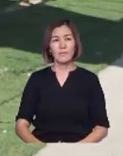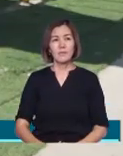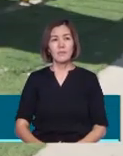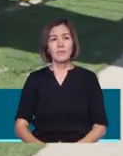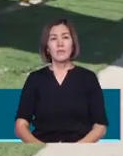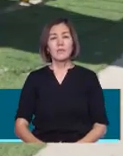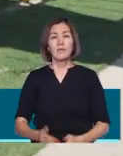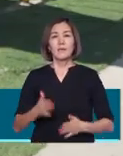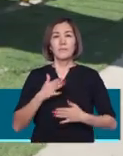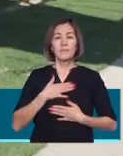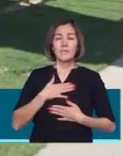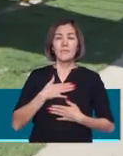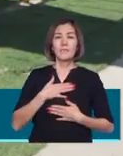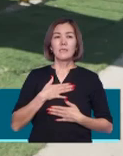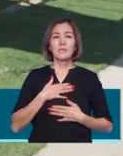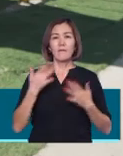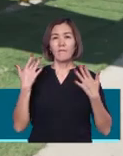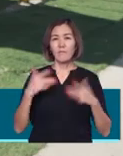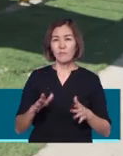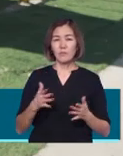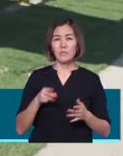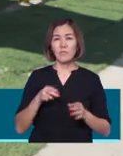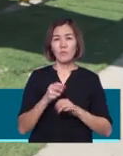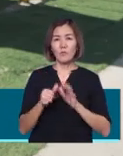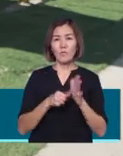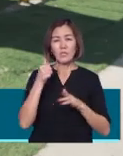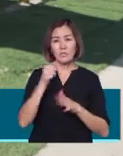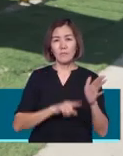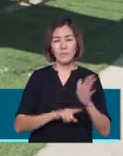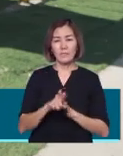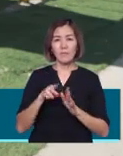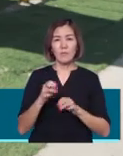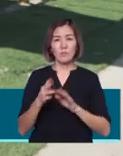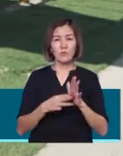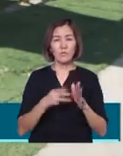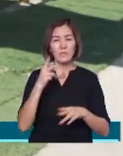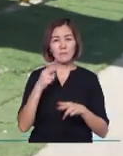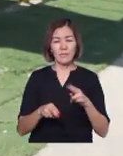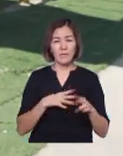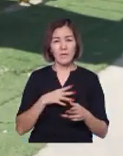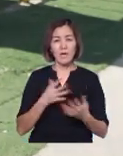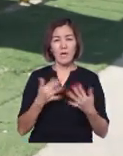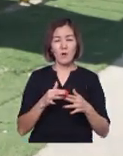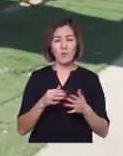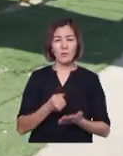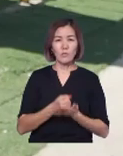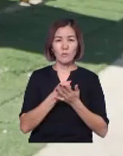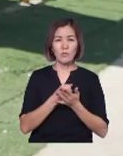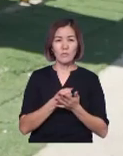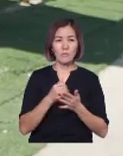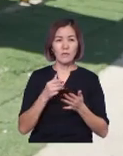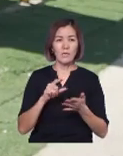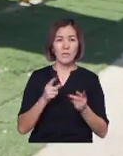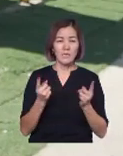Нұрлан Берікұлы бастап осыны 2016 жылы бастаған, 2018 жылы бітіріп, ауылдың демеушілері бар, өзінің класстастары,